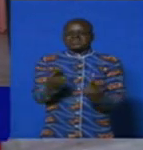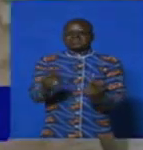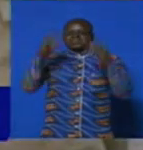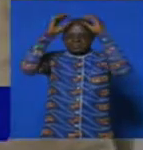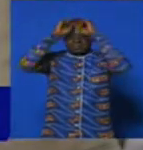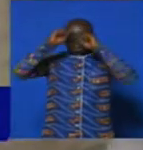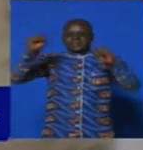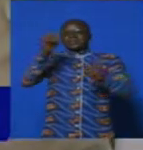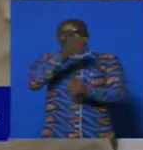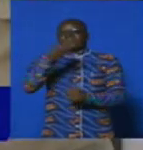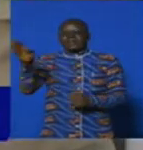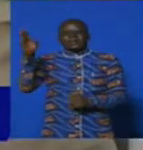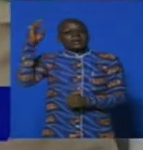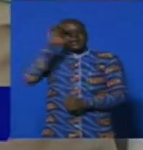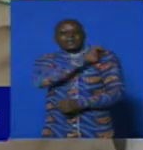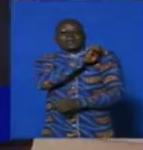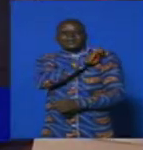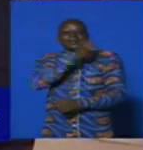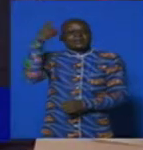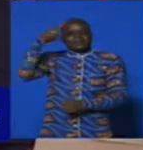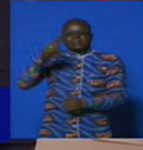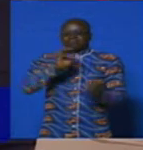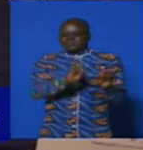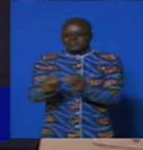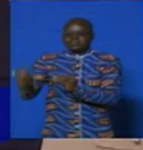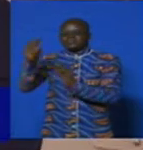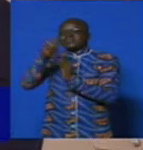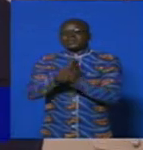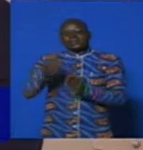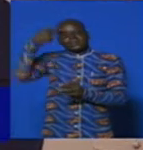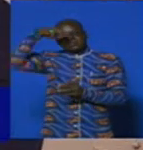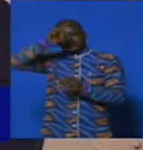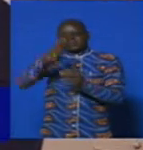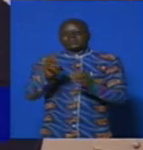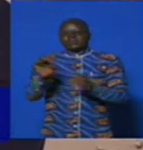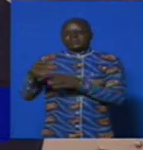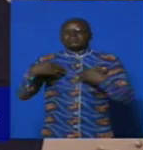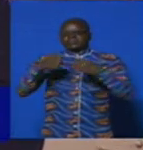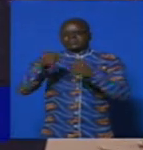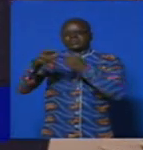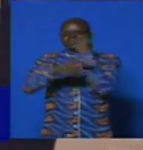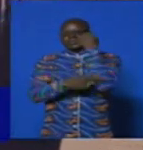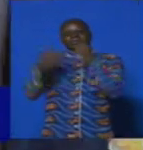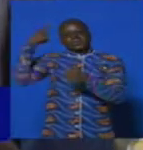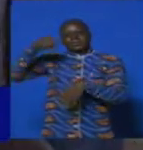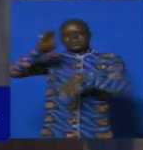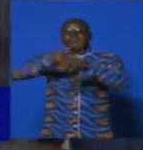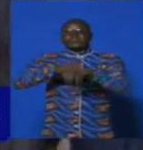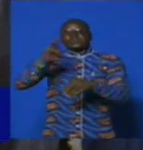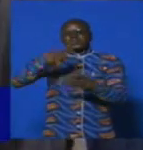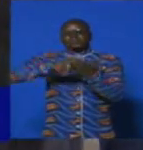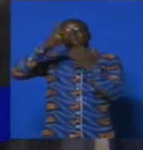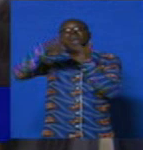français Emmanuel Macron. L'opérationnalisation de la force régionale a été une fois de plus évoquée, ainsi que la mise en œuvre du programme